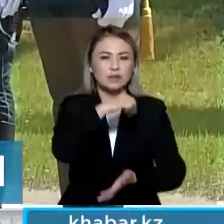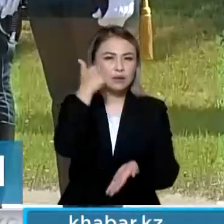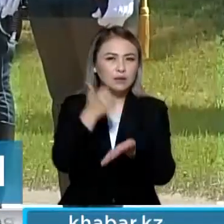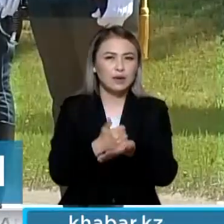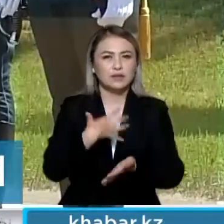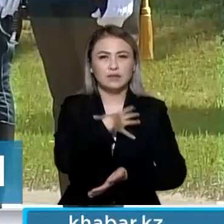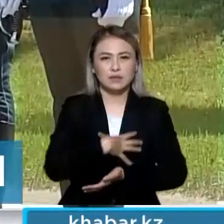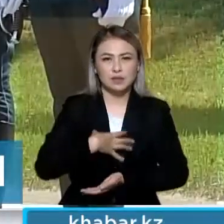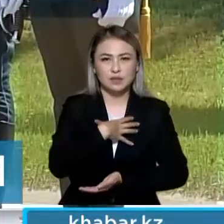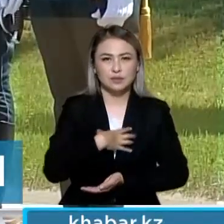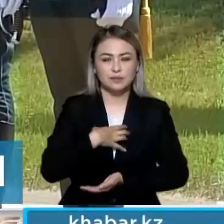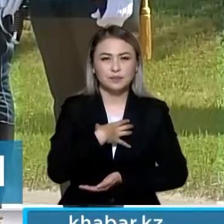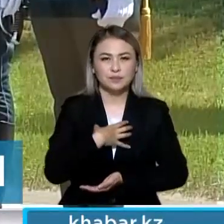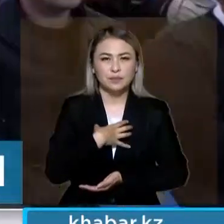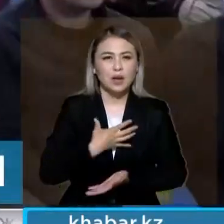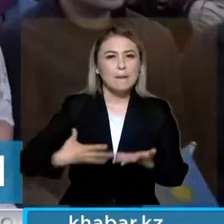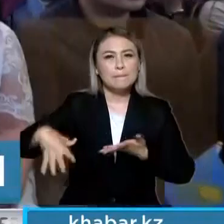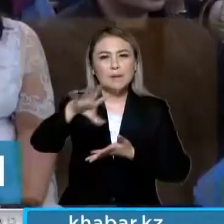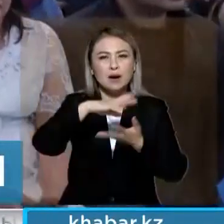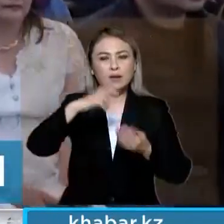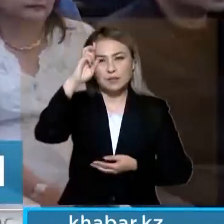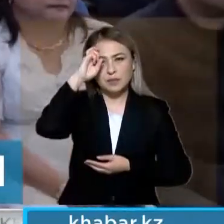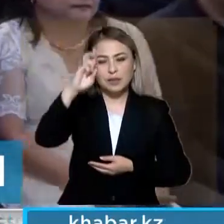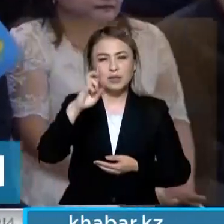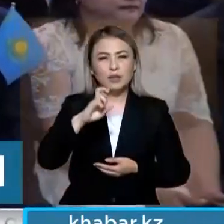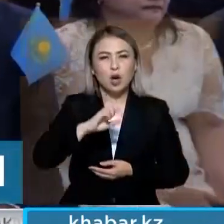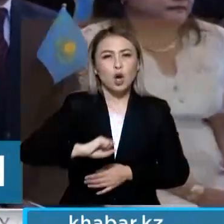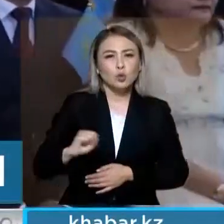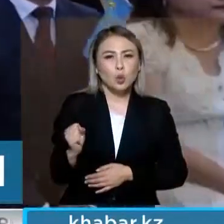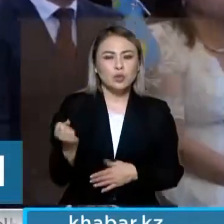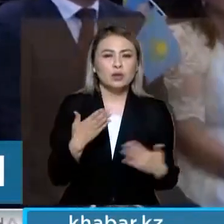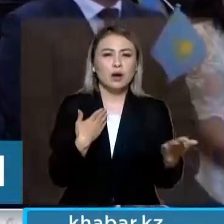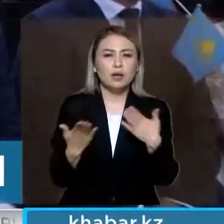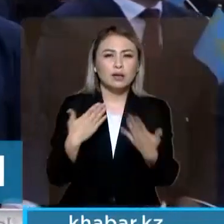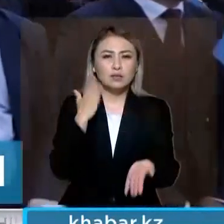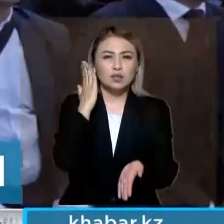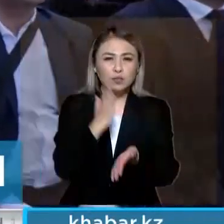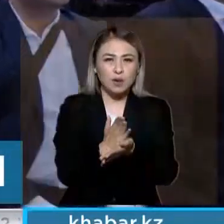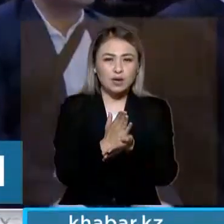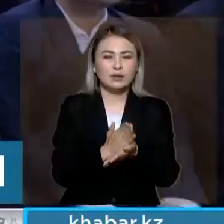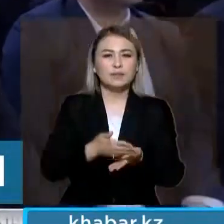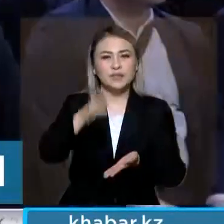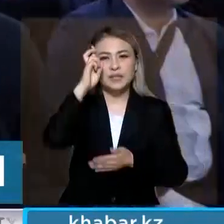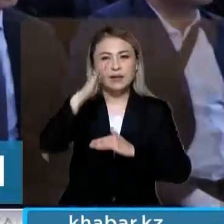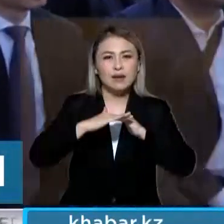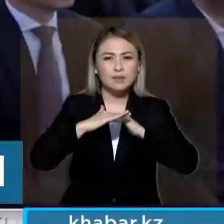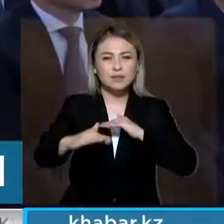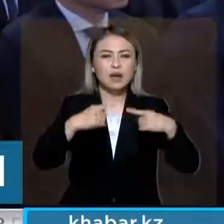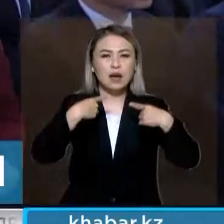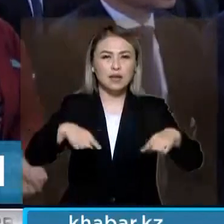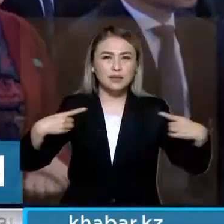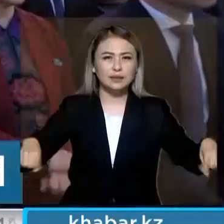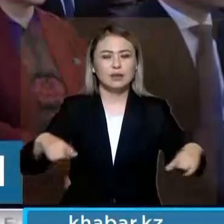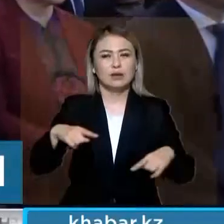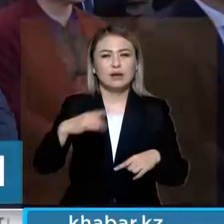орынға қоямыз. Барлық мемлекетпен достық қатынас орнаттық. Елімізде сан түрлі